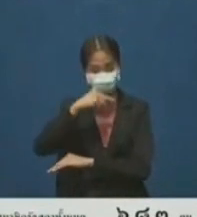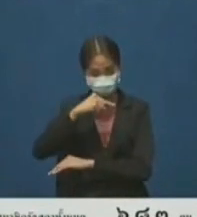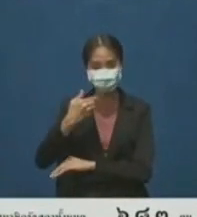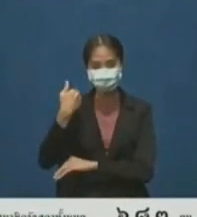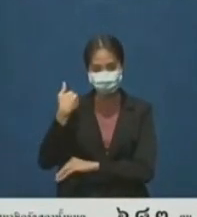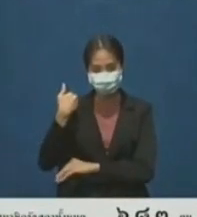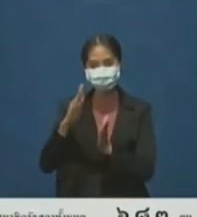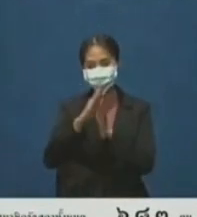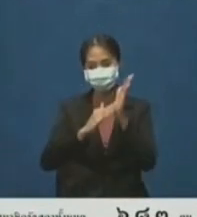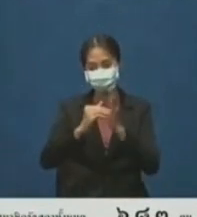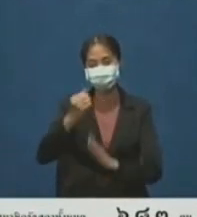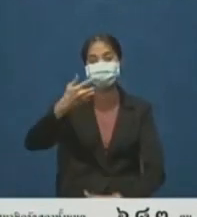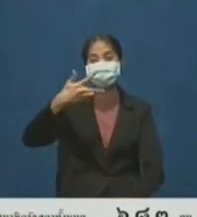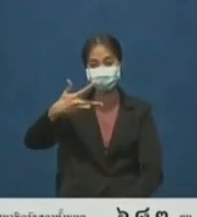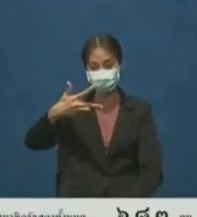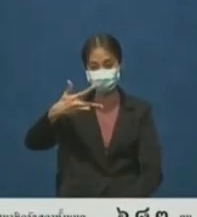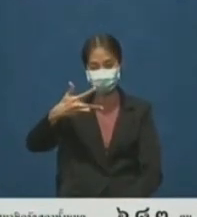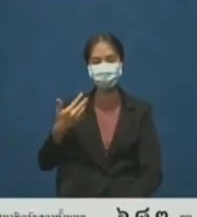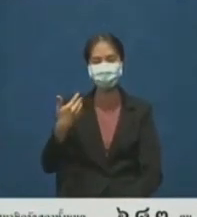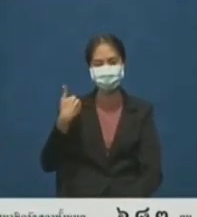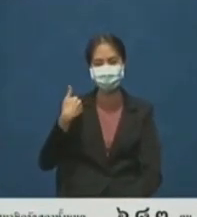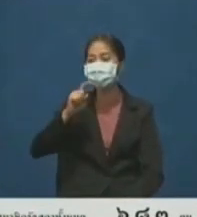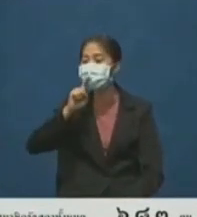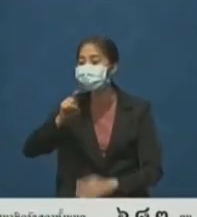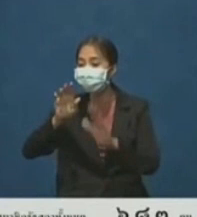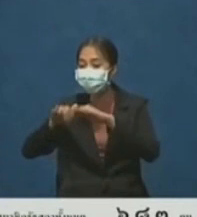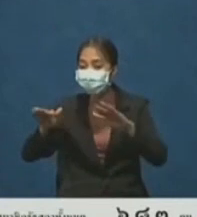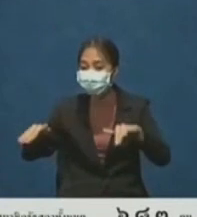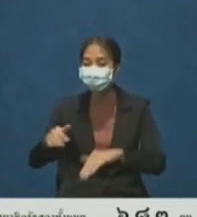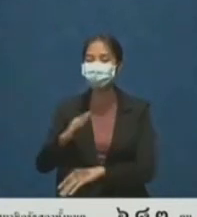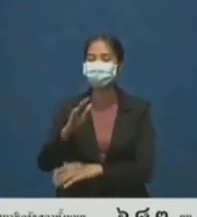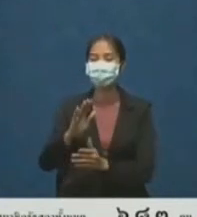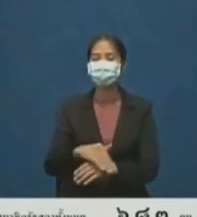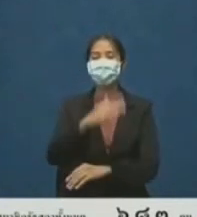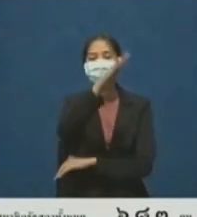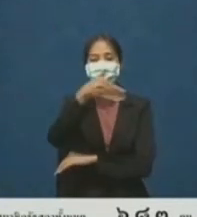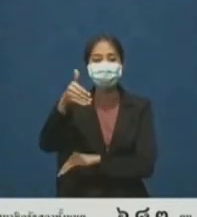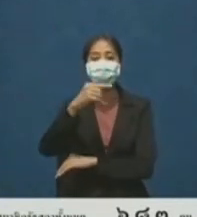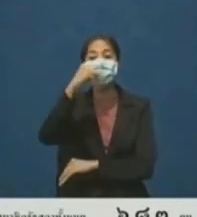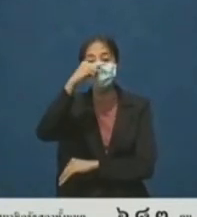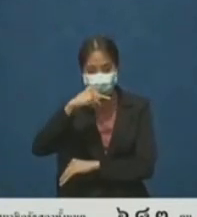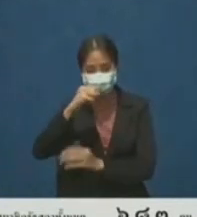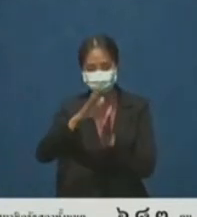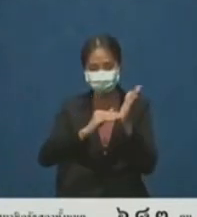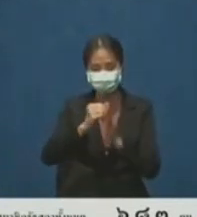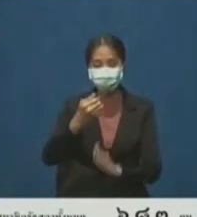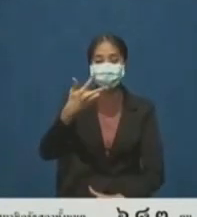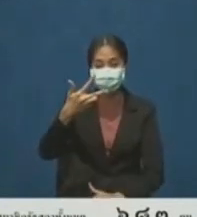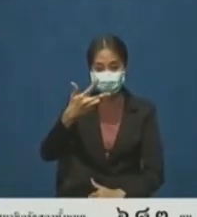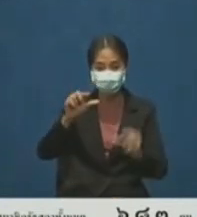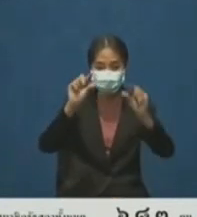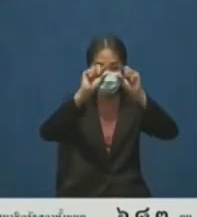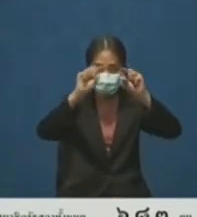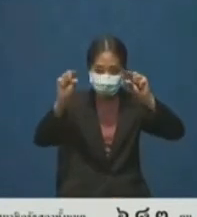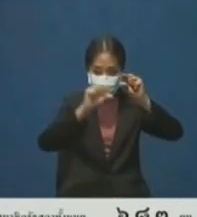ติไทยเรานี้มีอยู่3สีบางครั้งถามเด็กยังไม่รู้ด้วยว่าธงชาติไทย3สีธ